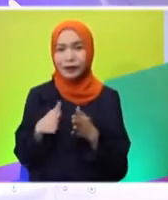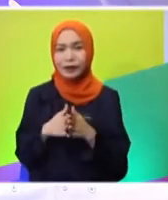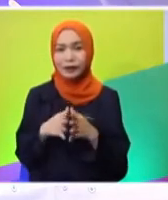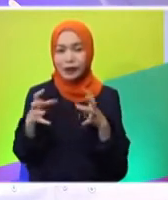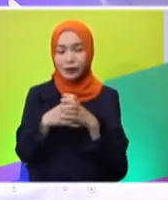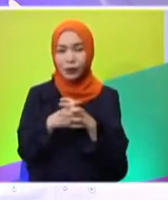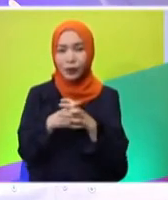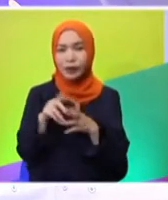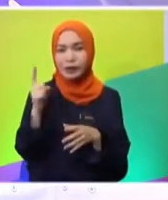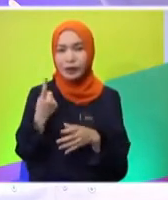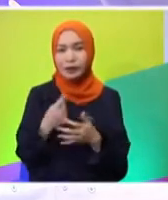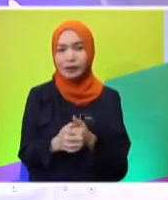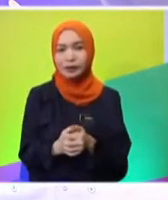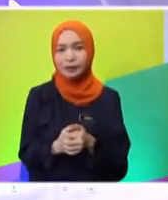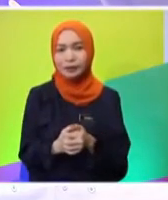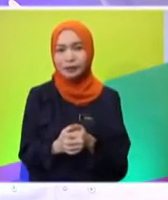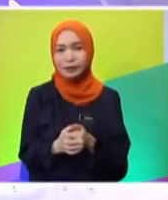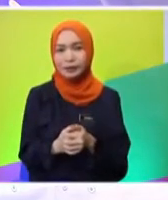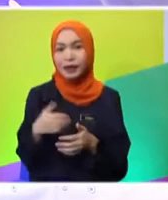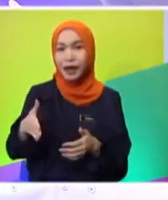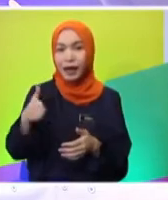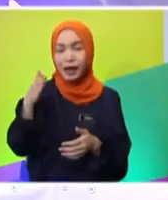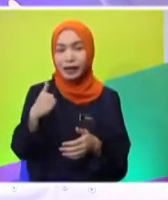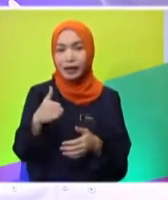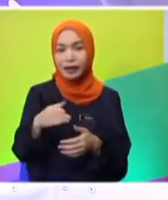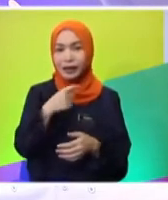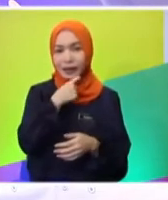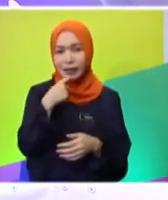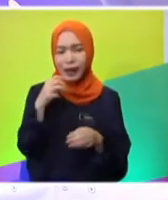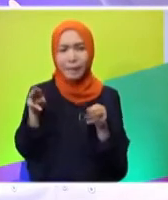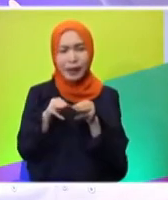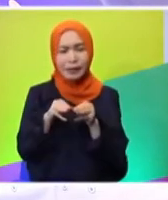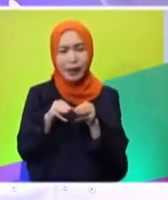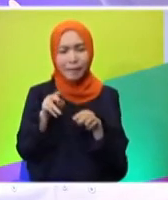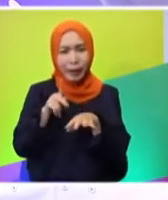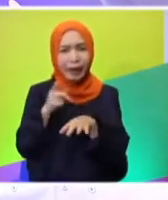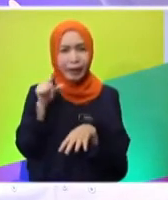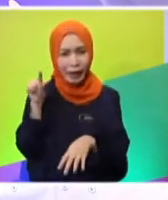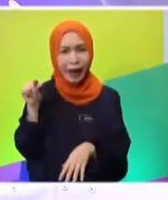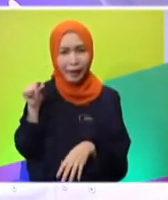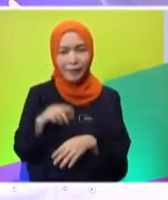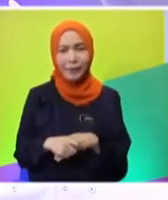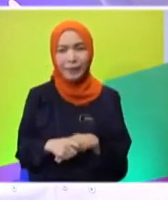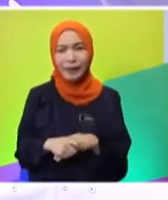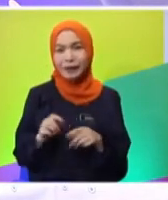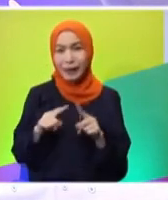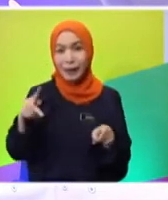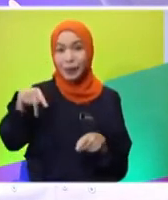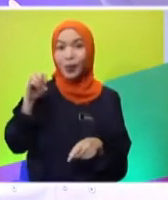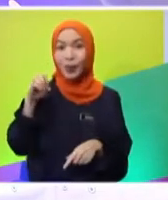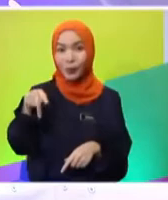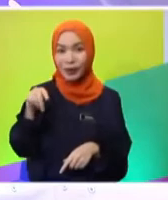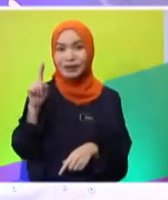dan biarkan kering ini itu tanpa jelek tak cuma soal loh tadi masa ada bisa bila kita